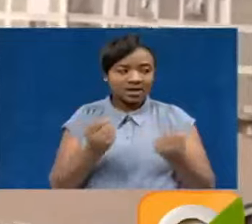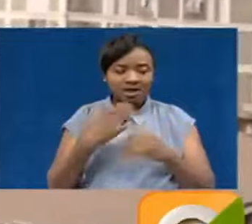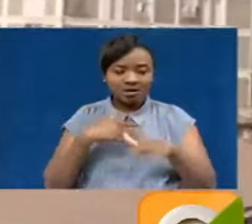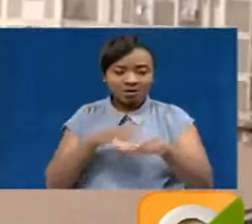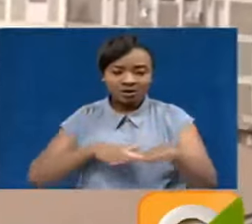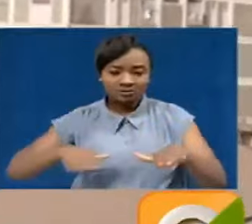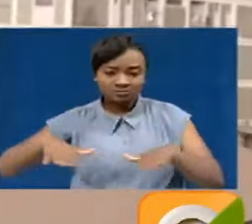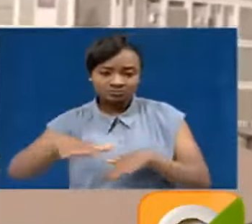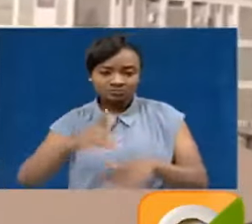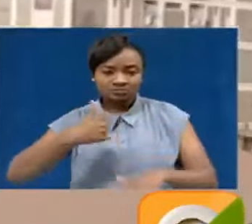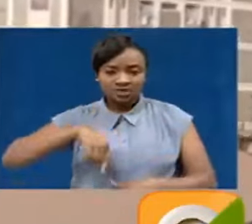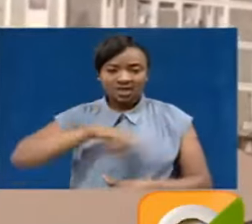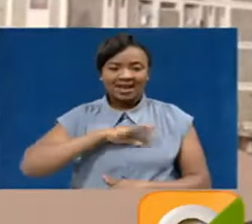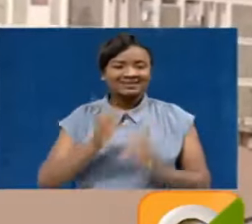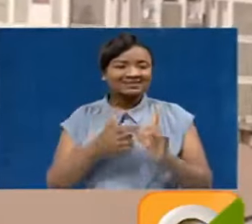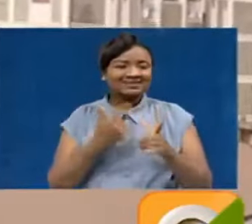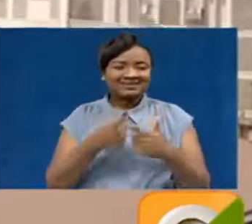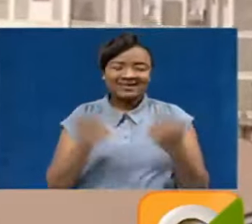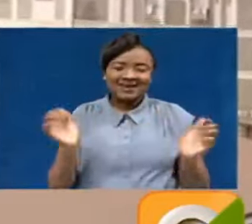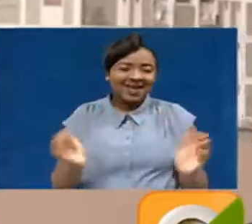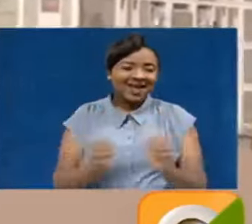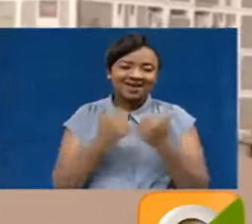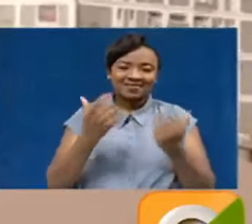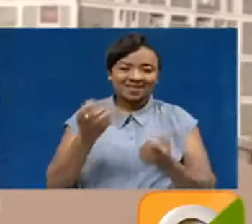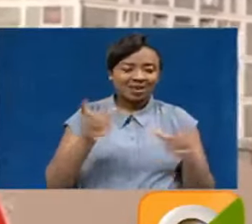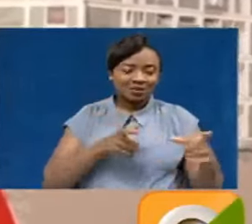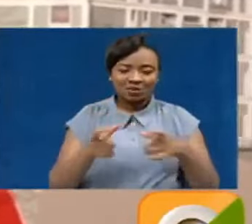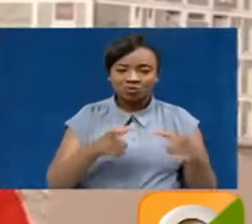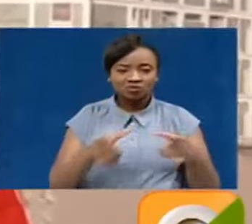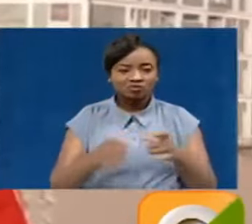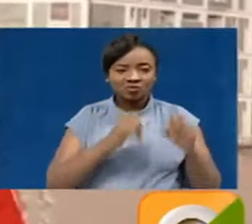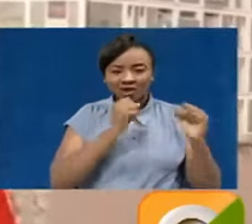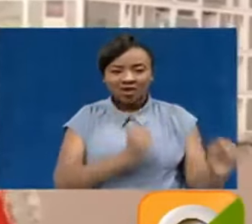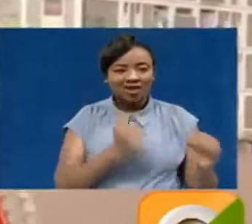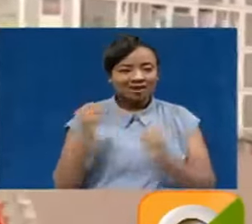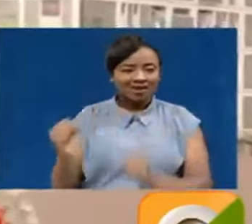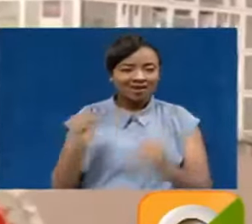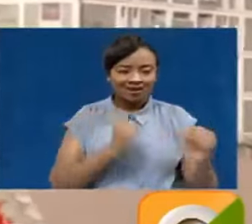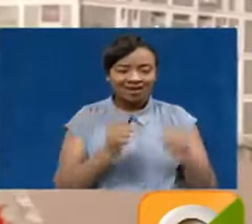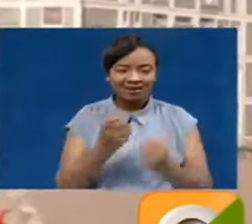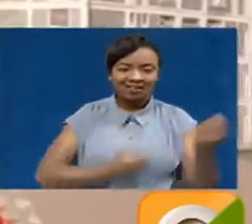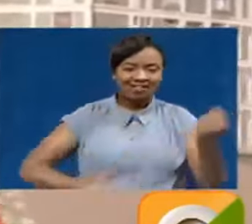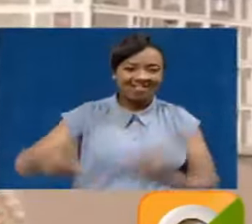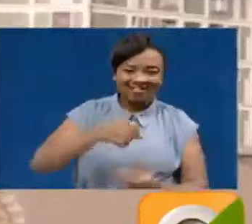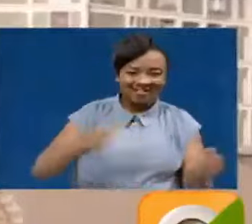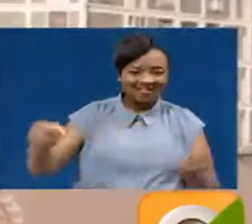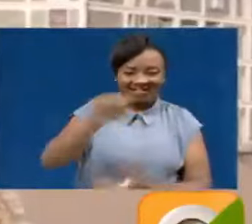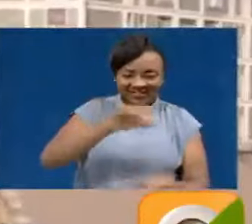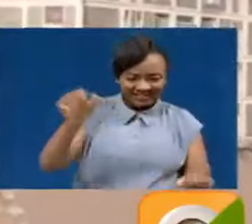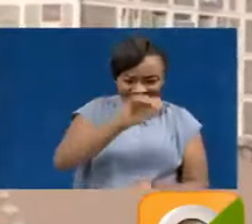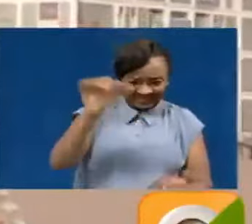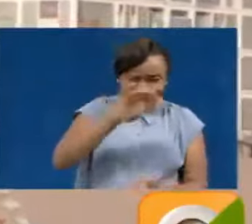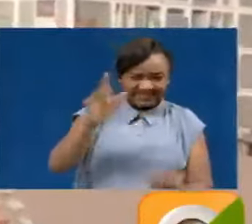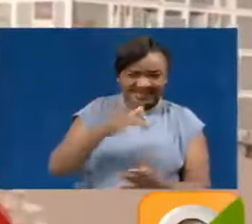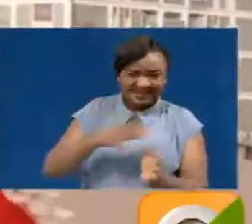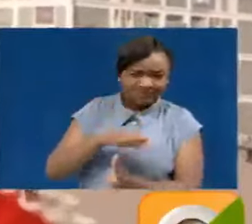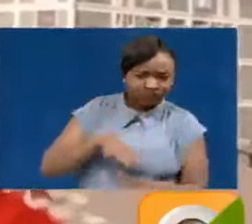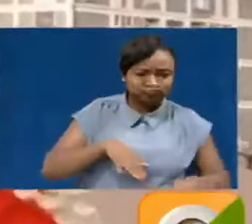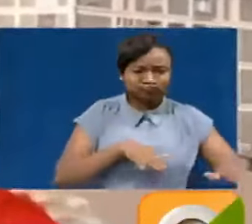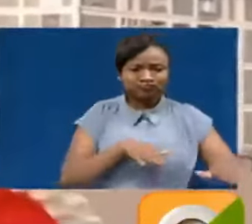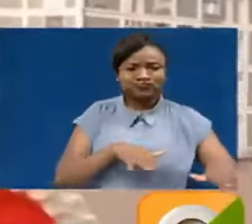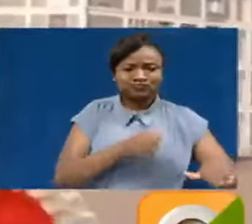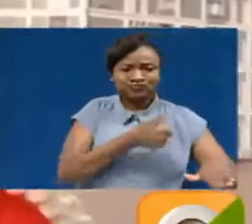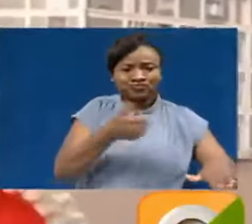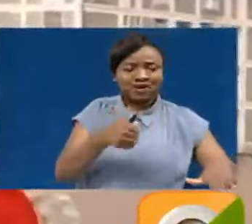and he ended up losing control and veered to the other lane of the